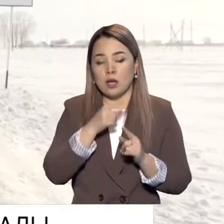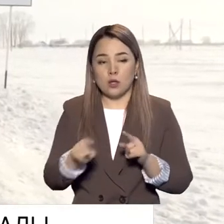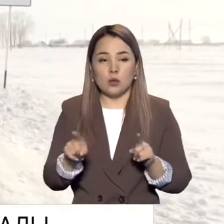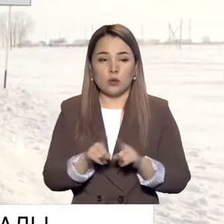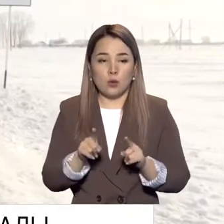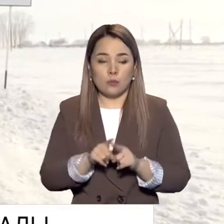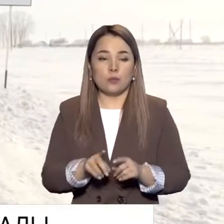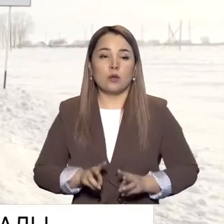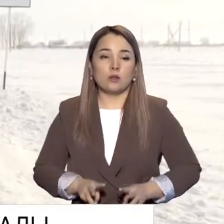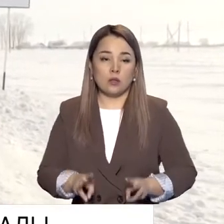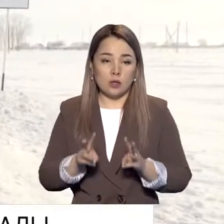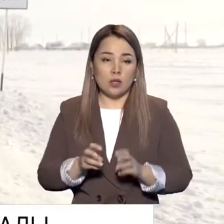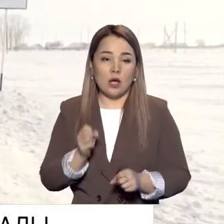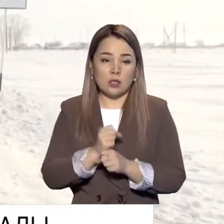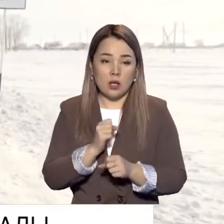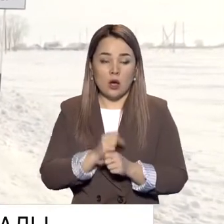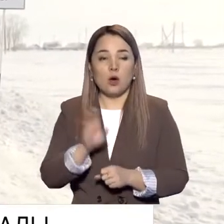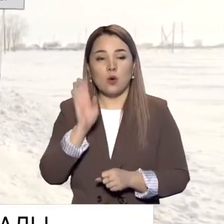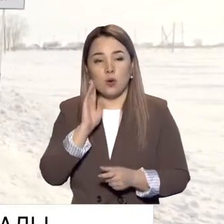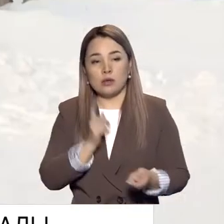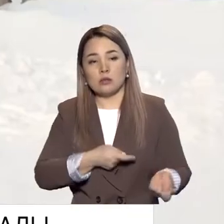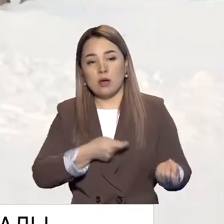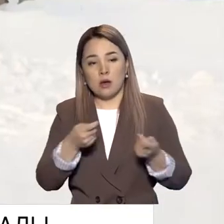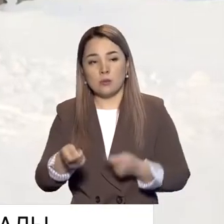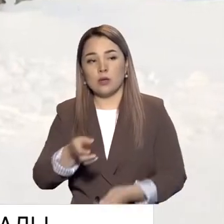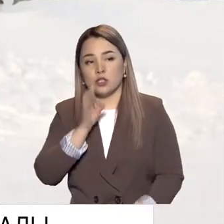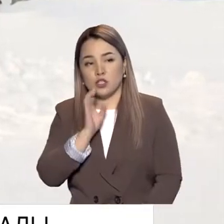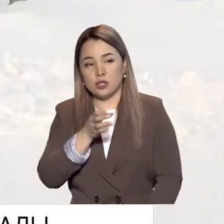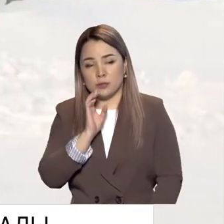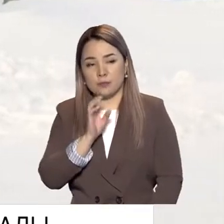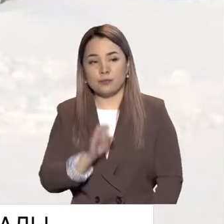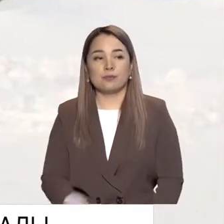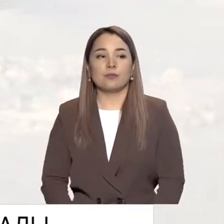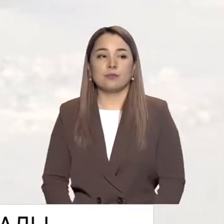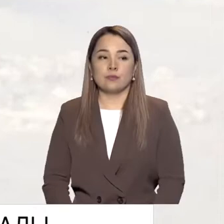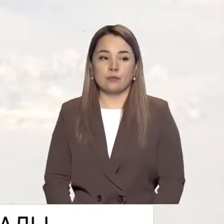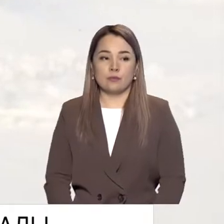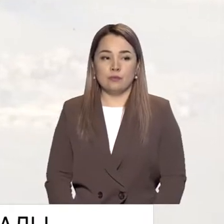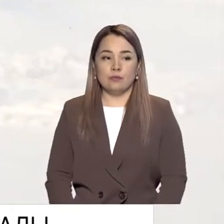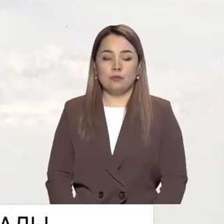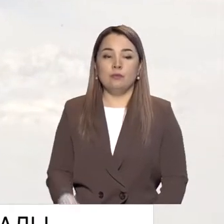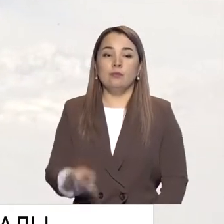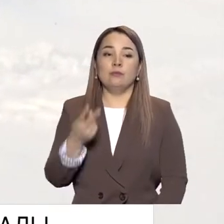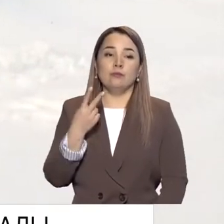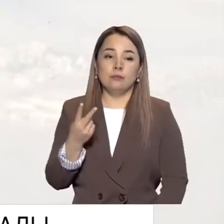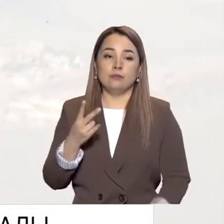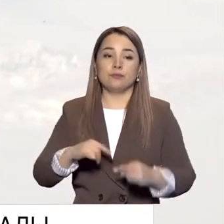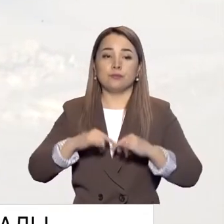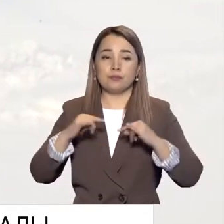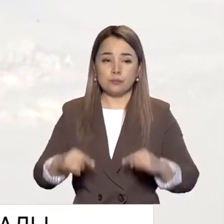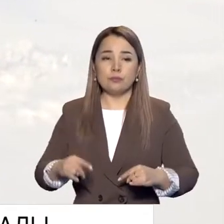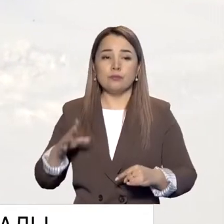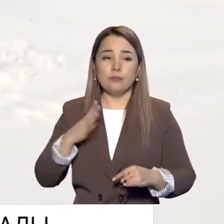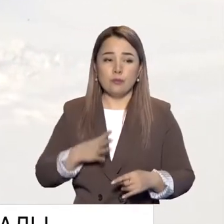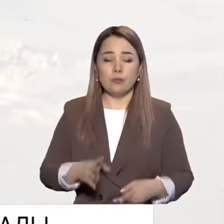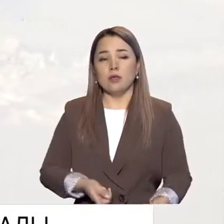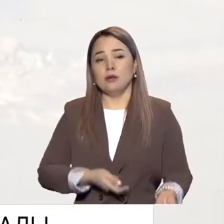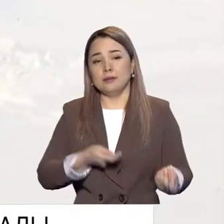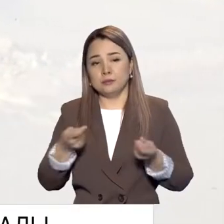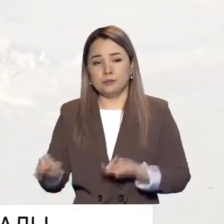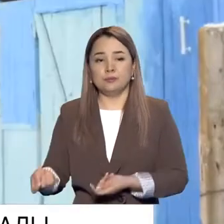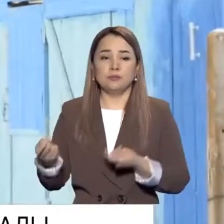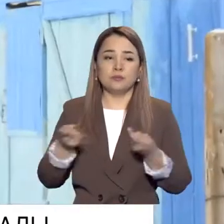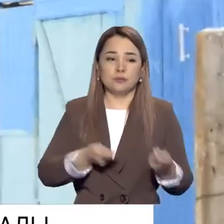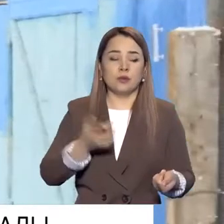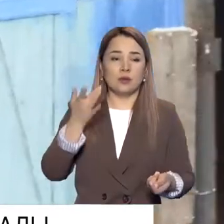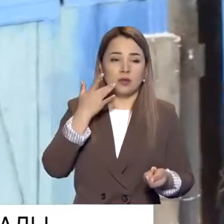қатты отынмен жылытады, ауыз суды тасып ішеді. Мен екімекті салдырып сол тұрмаңда балалар жұмысты, мен осы менен су